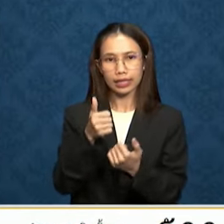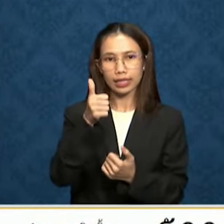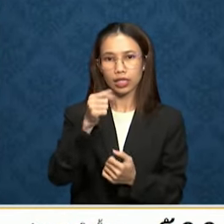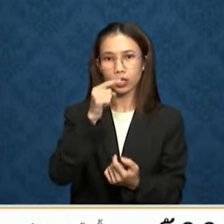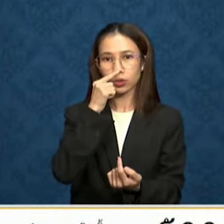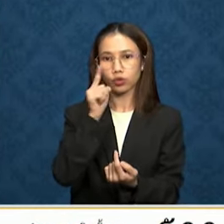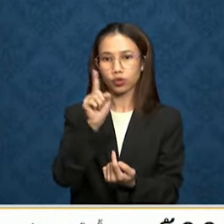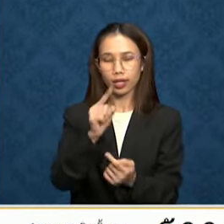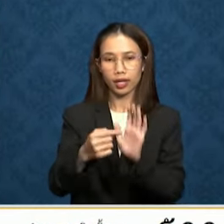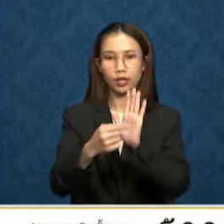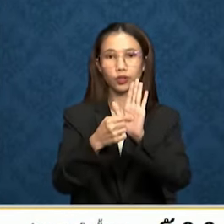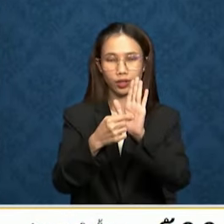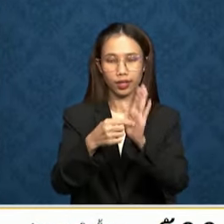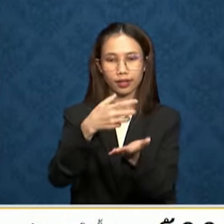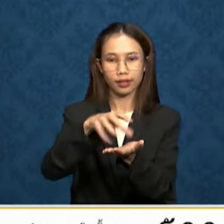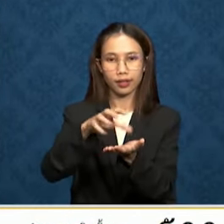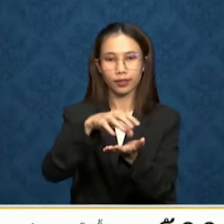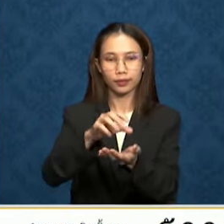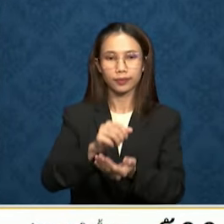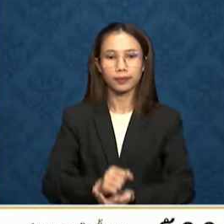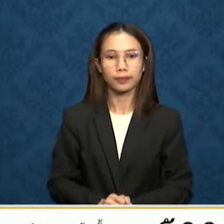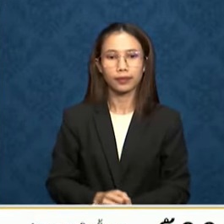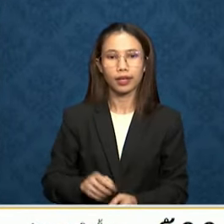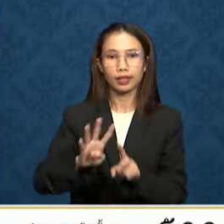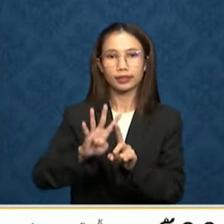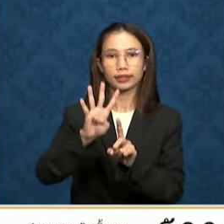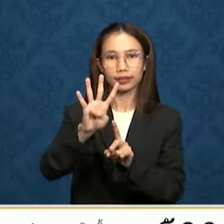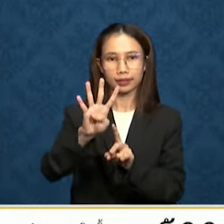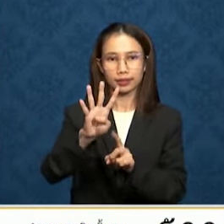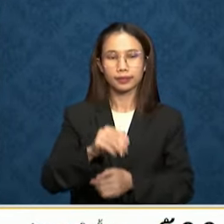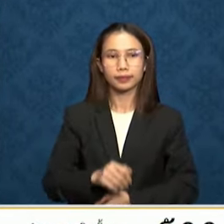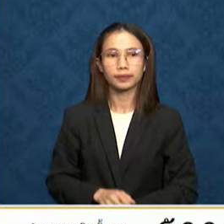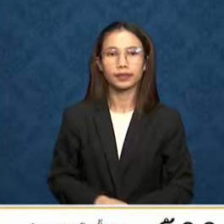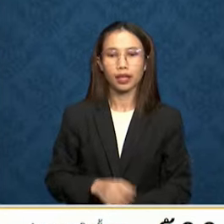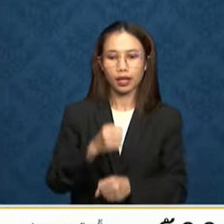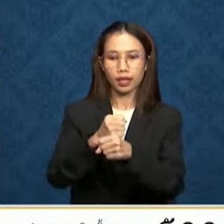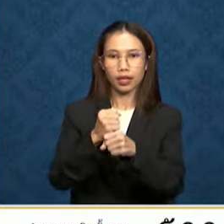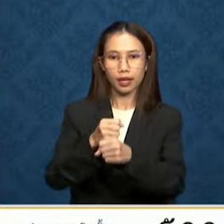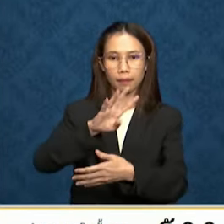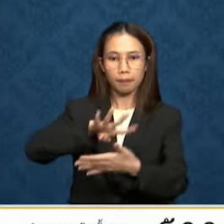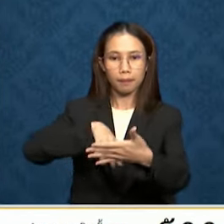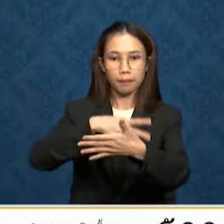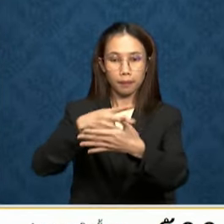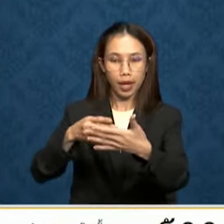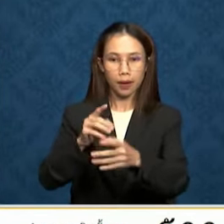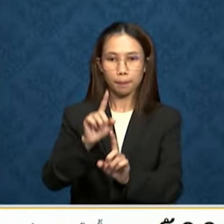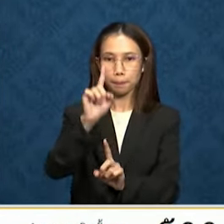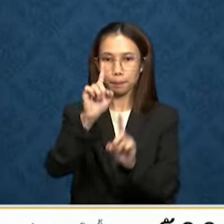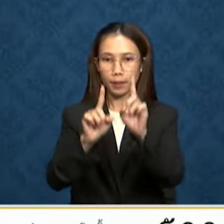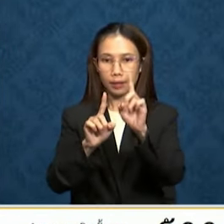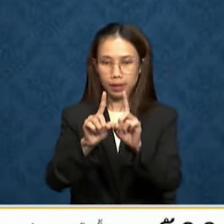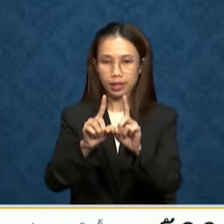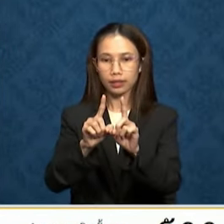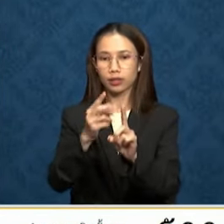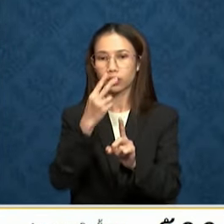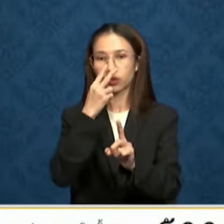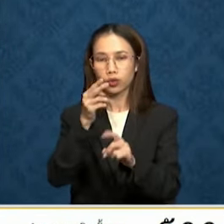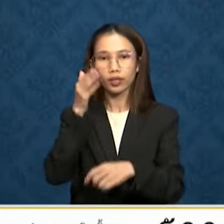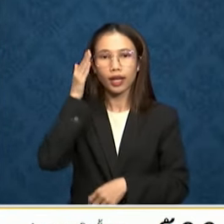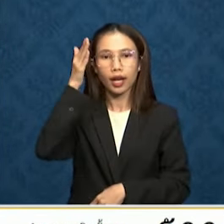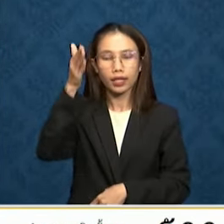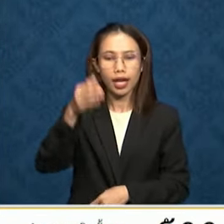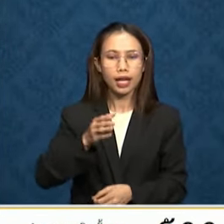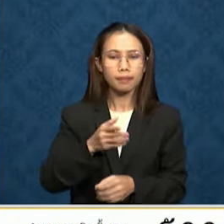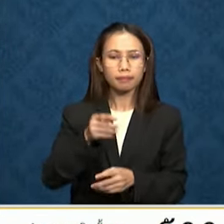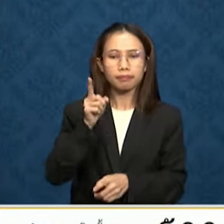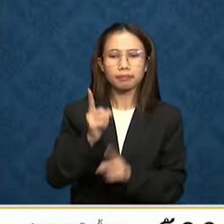จะยกตัวอย่างให้ฟังข้อ 4ค่ะทำงบประมาณแบบเน้นผลลัพธ์วัดผลเพื่อไปข้างหน้าไม่อยู่กับที่